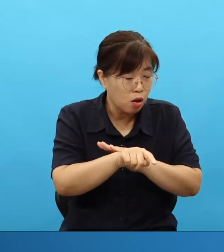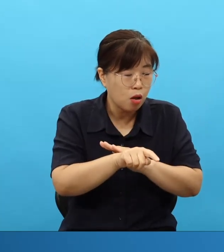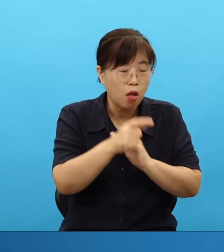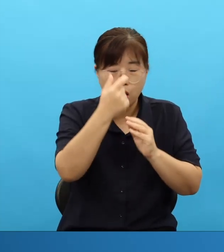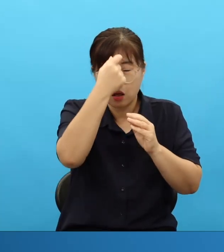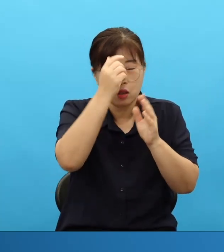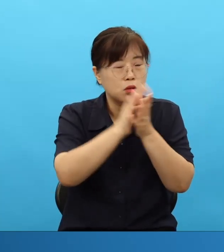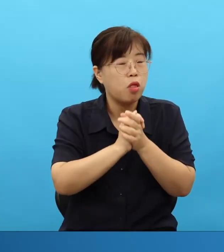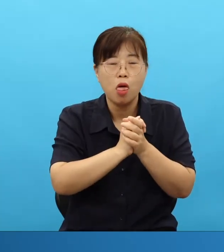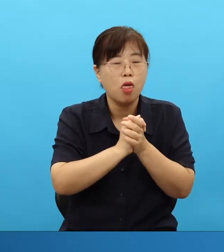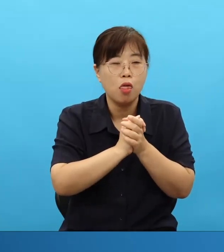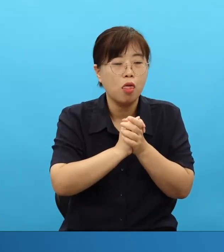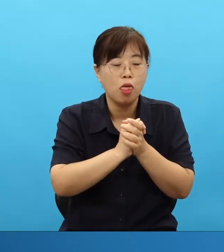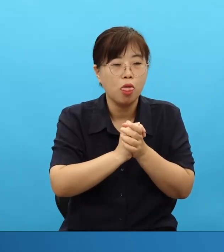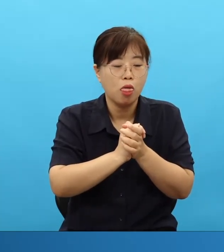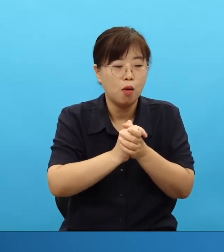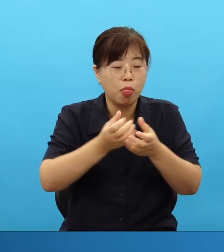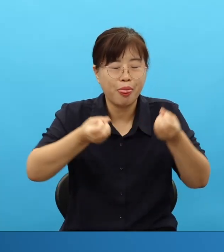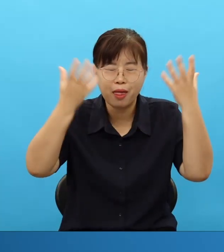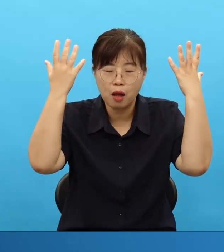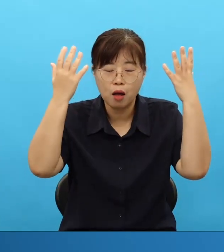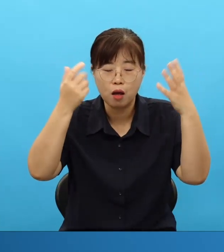또무 생면